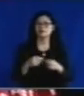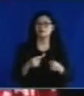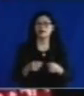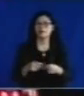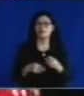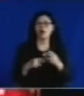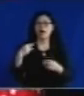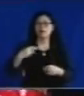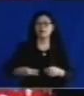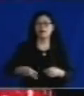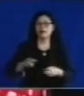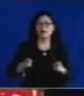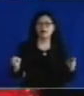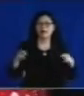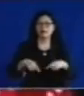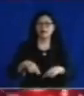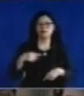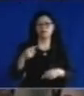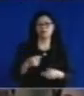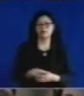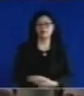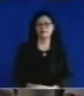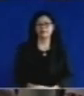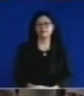rakyat, saudara-saudara, untuk kelanjutan Brebes kedua. Ya.